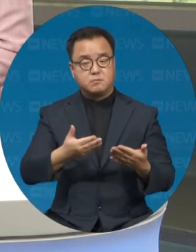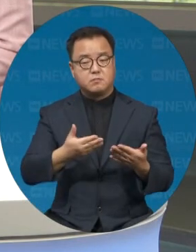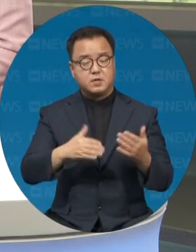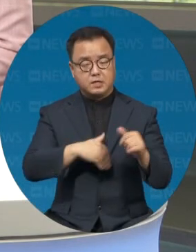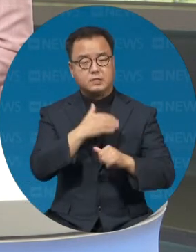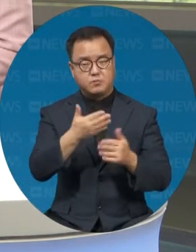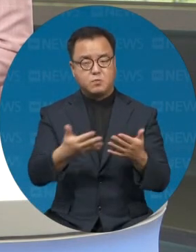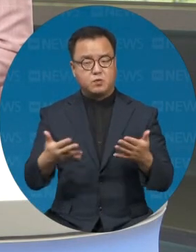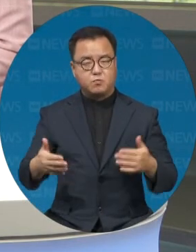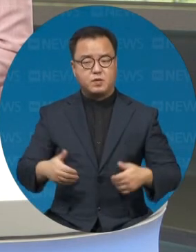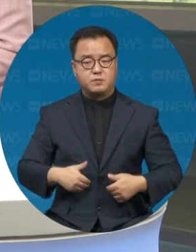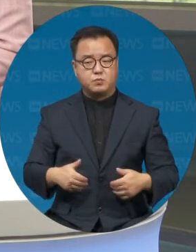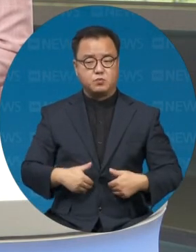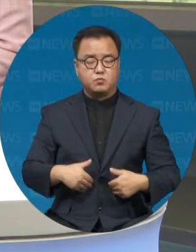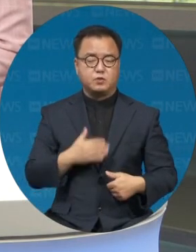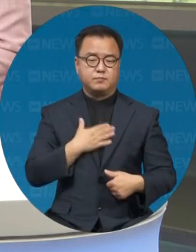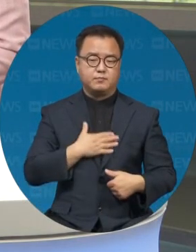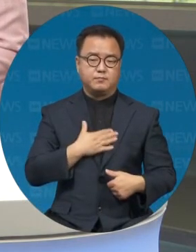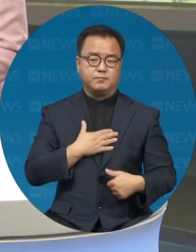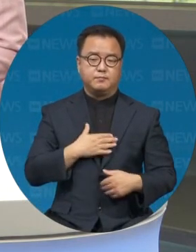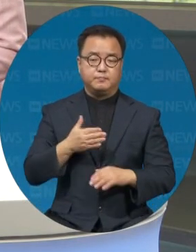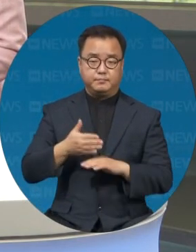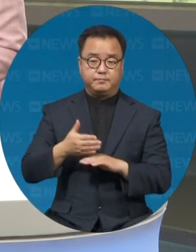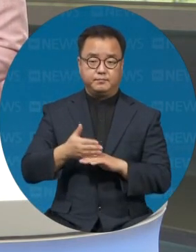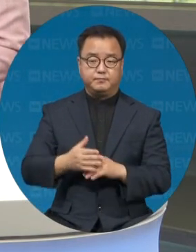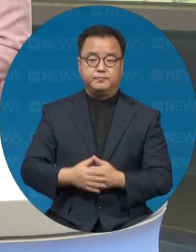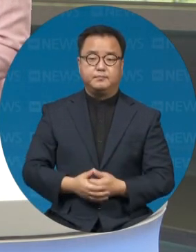좋겠습니다 아 주행기 잘 쓰고 있습니다